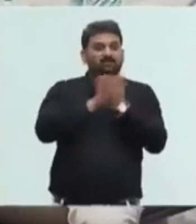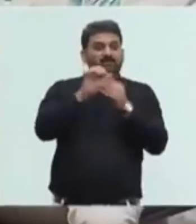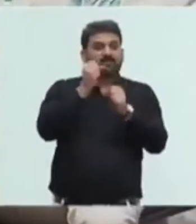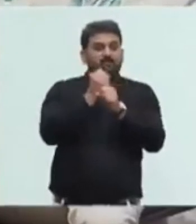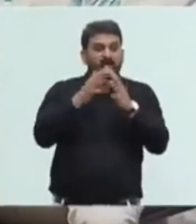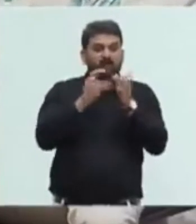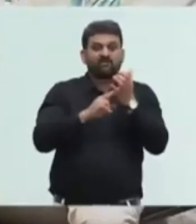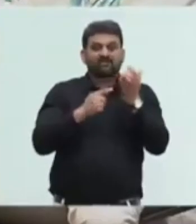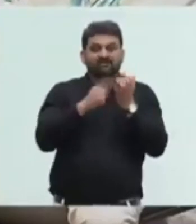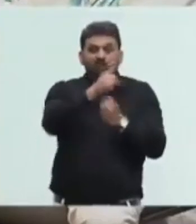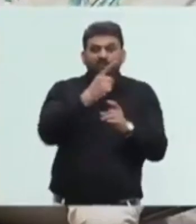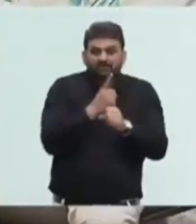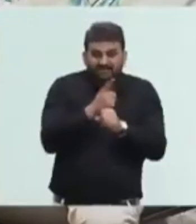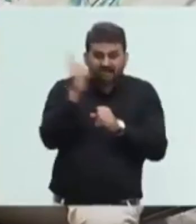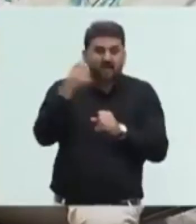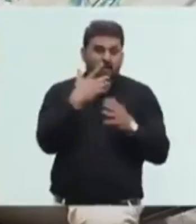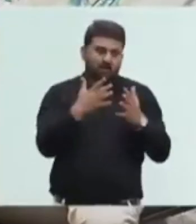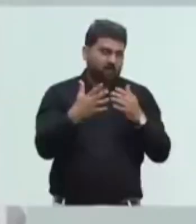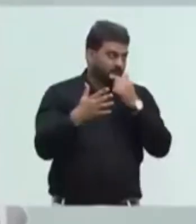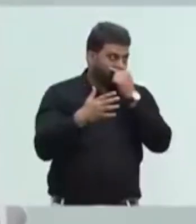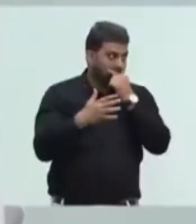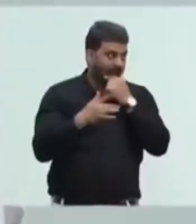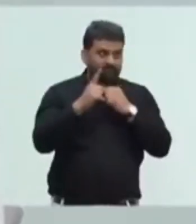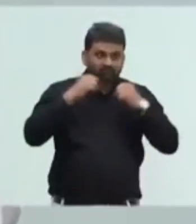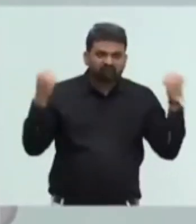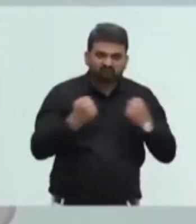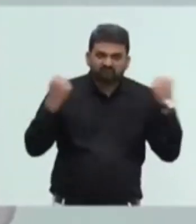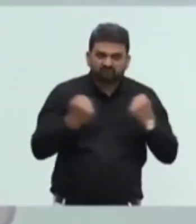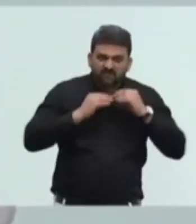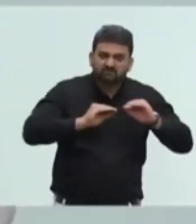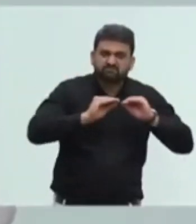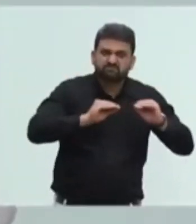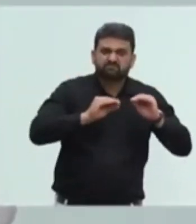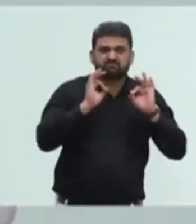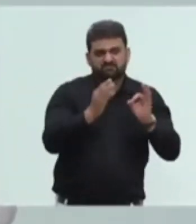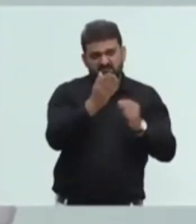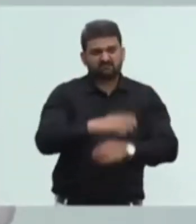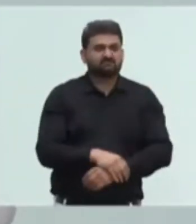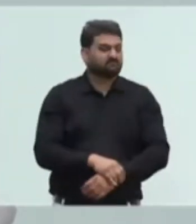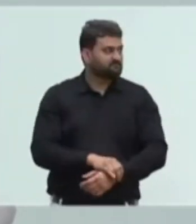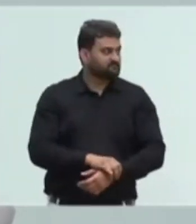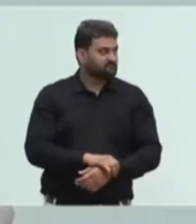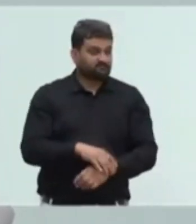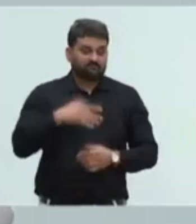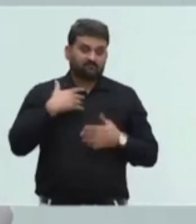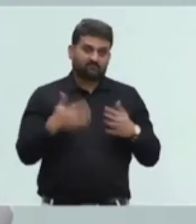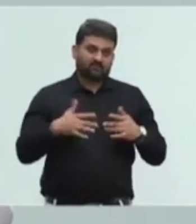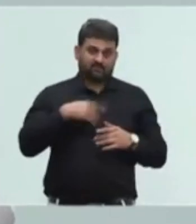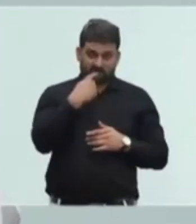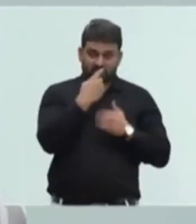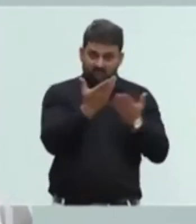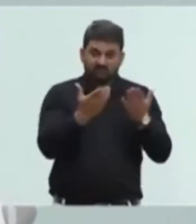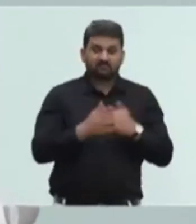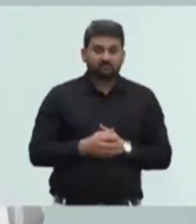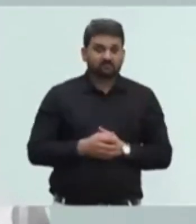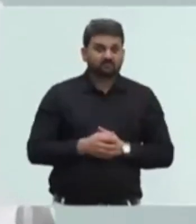उन्होंने तुम्हारे लिए अपना इतना जी जान से मेहनत की मैं सच में बताता हूं कि